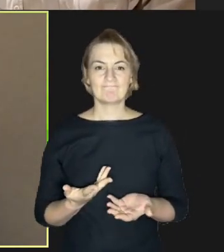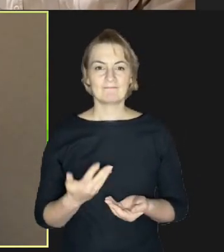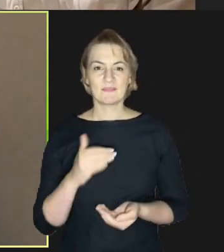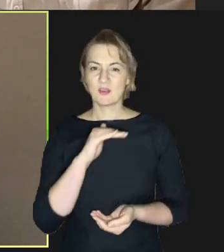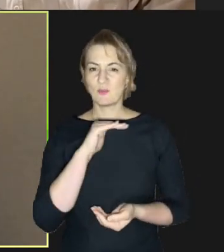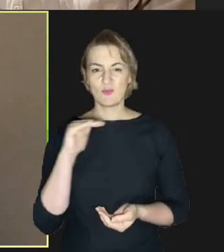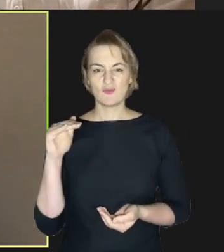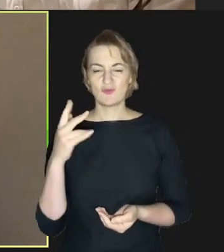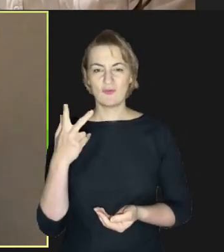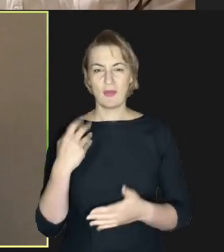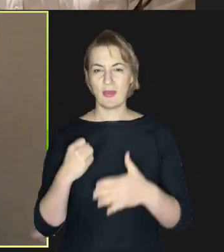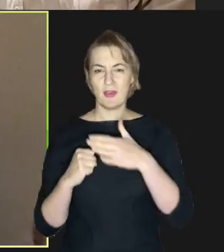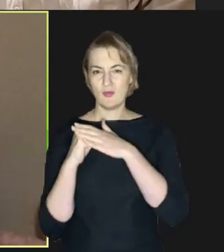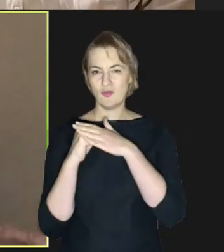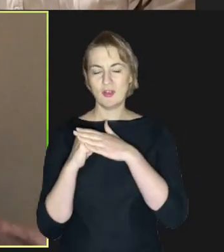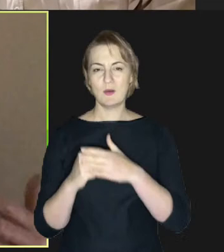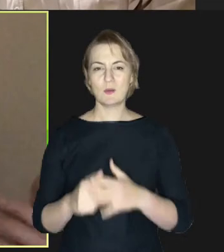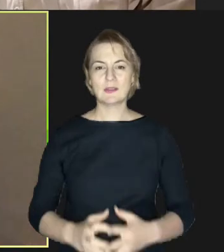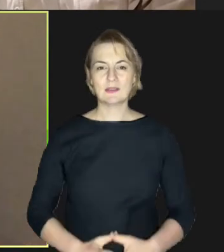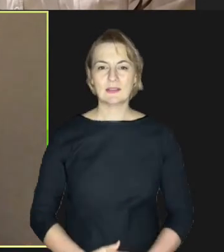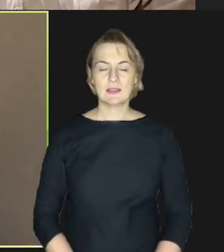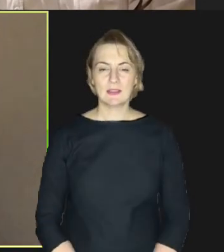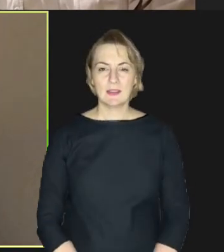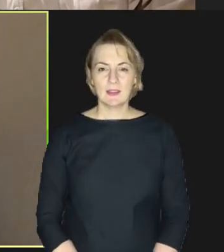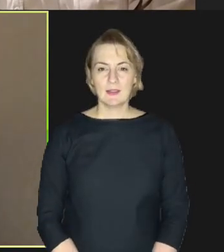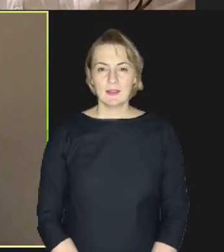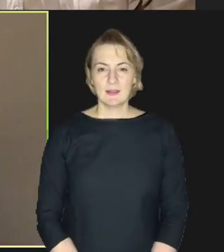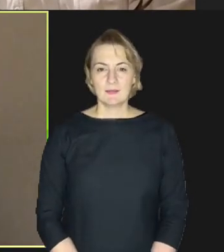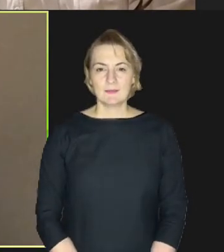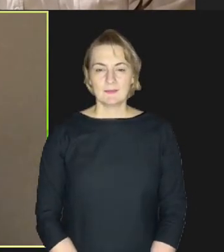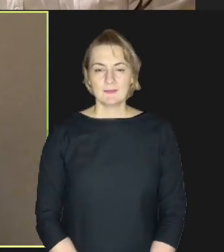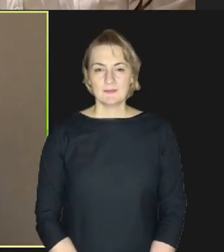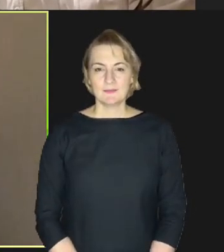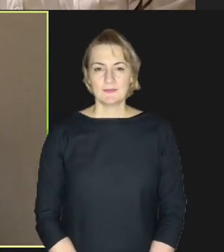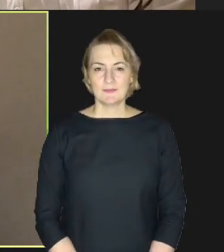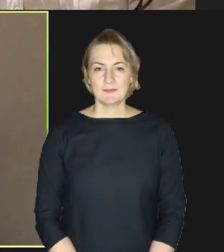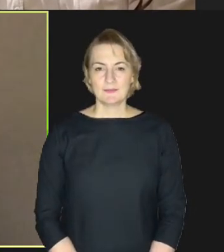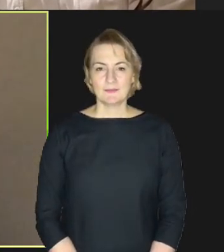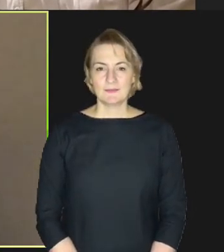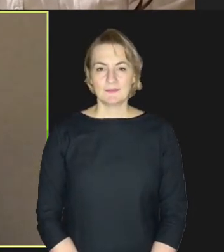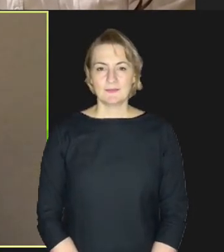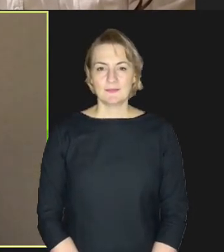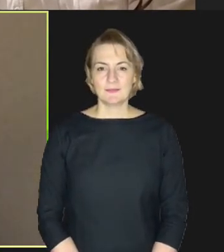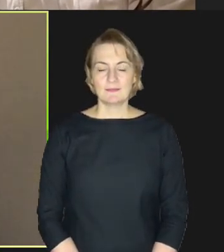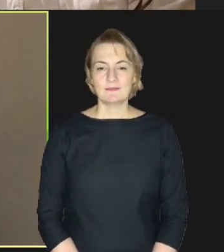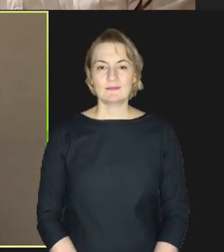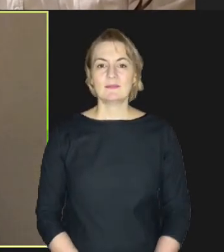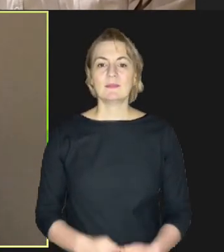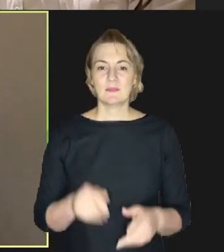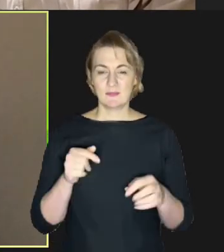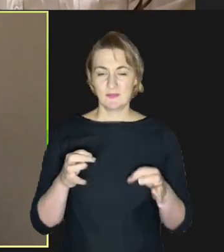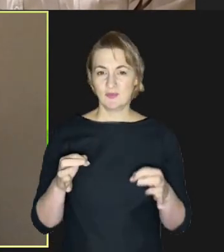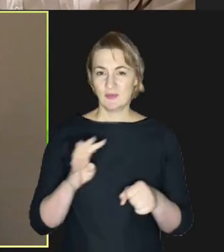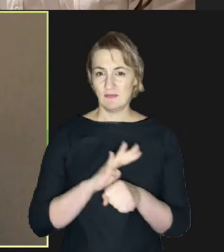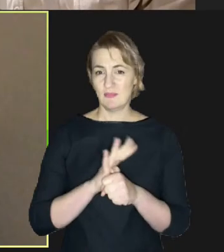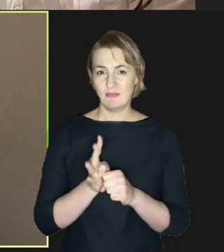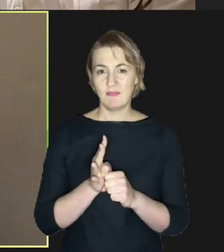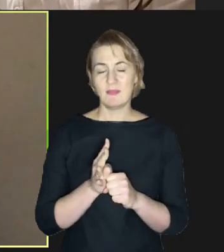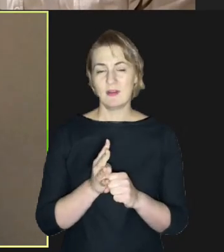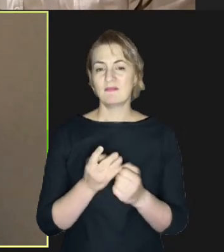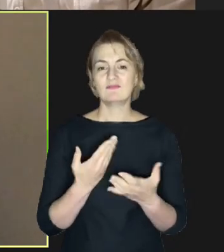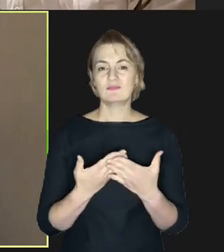poziomie, tak? Prawdę mówiąc, to, co spowodowało tą katastrofę, to to, że my jako ludzie